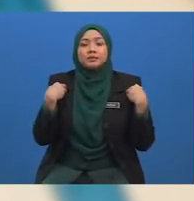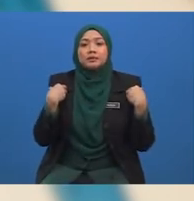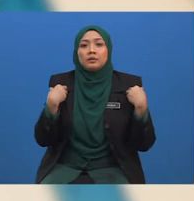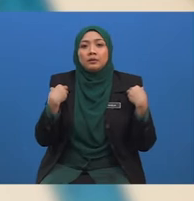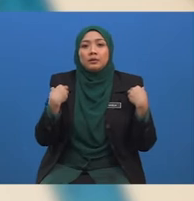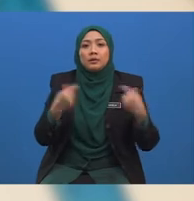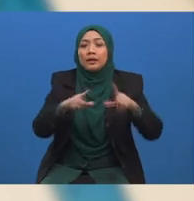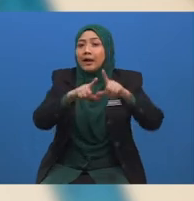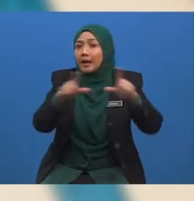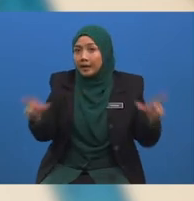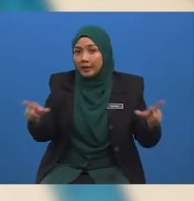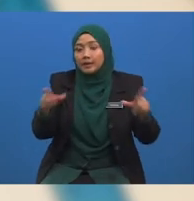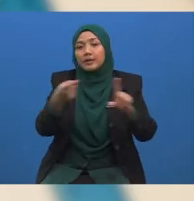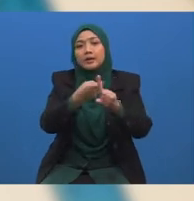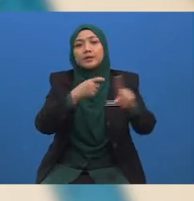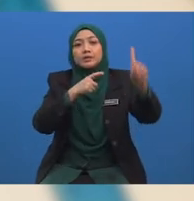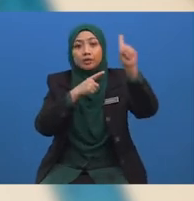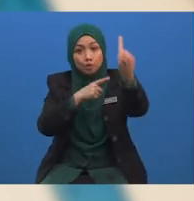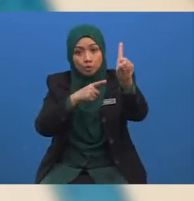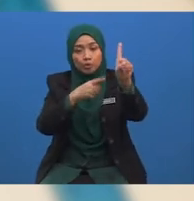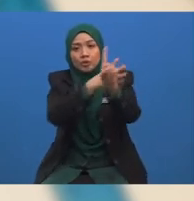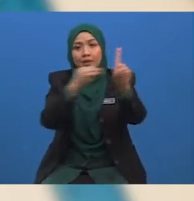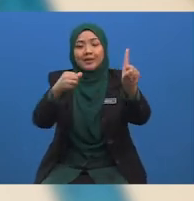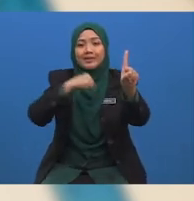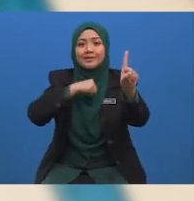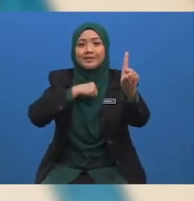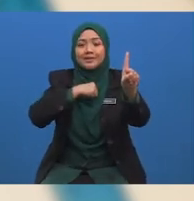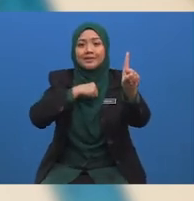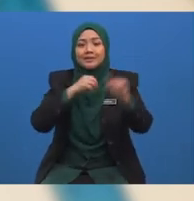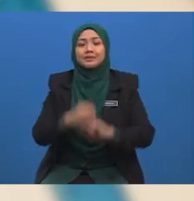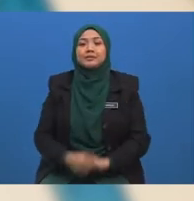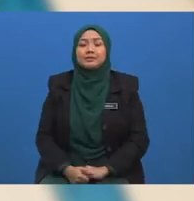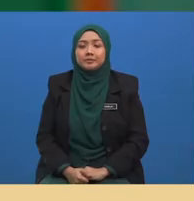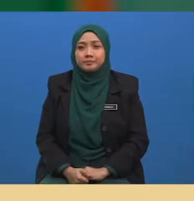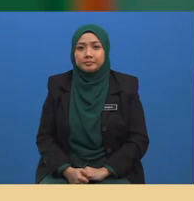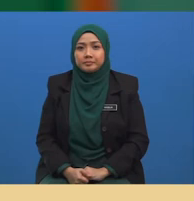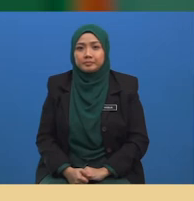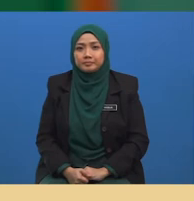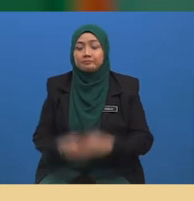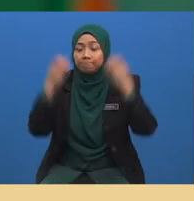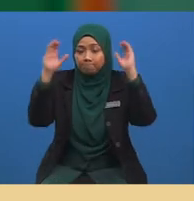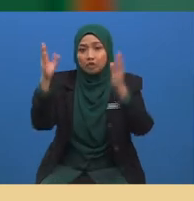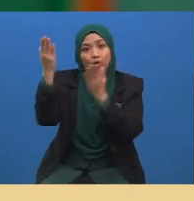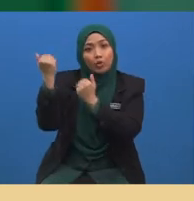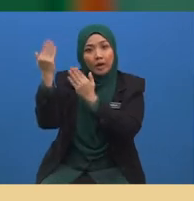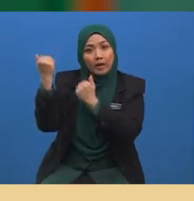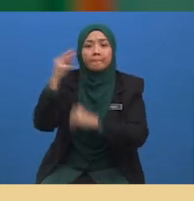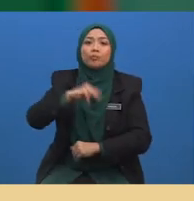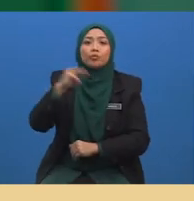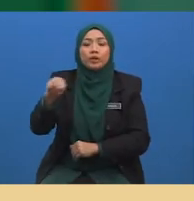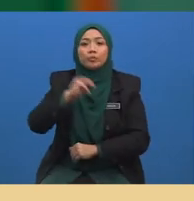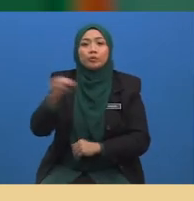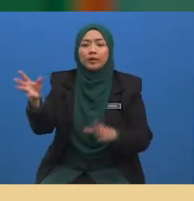faktor selain daripada satu dan dirinya sendiri. Cikgu berharap